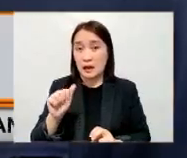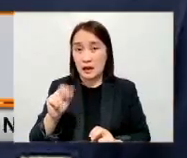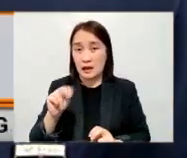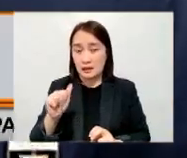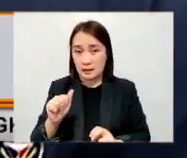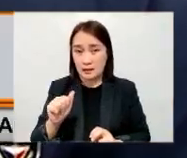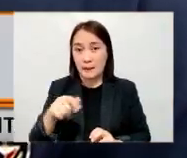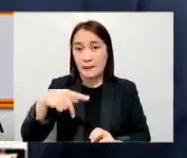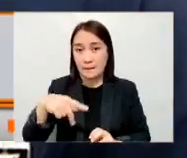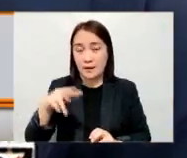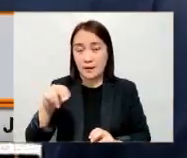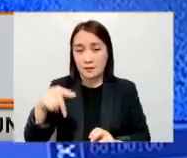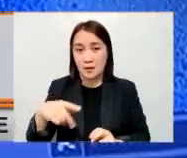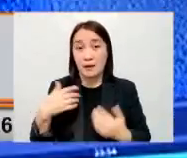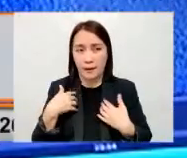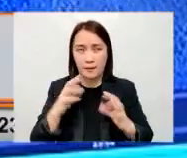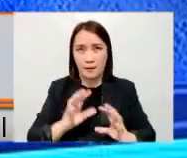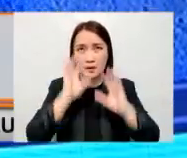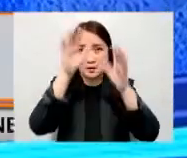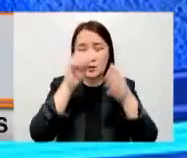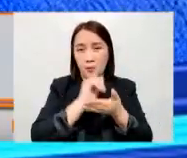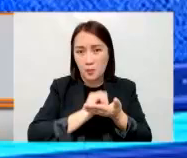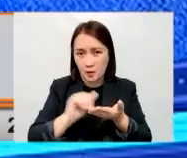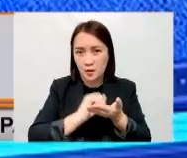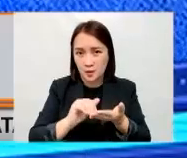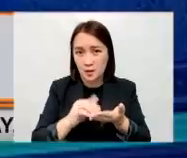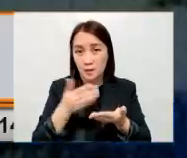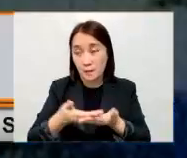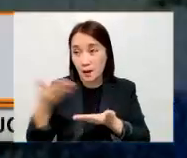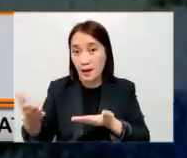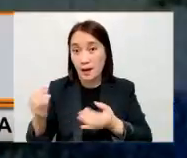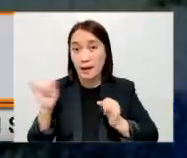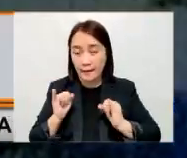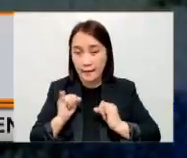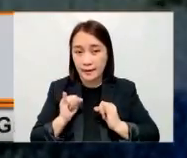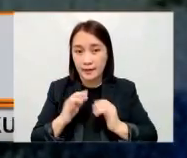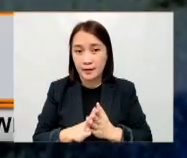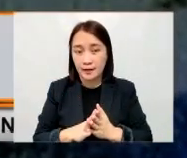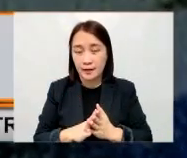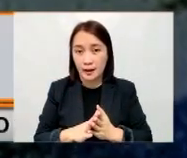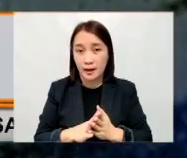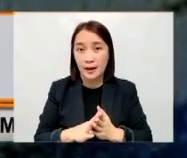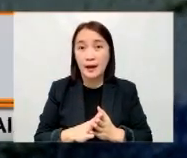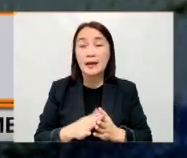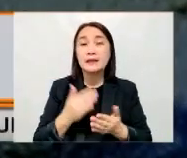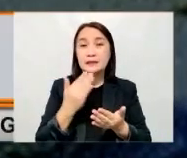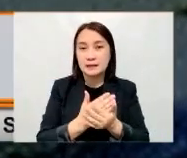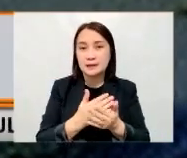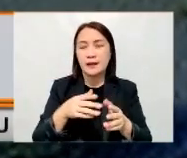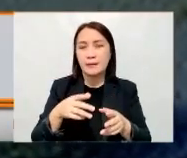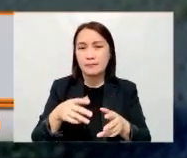mga biktima at bibili lang sana ng yelo. Huminto saglit pero maya-maya biglang humarurot na palayo ang driver ng